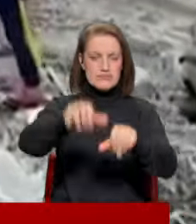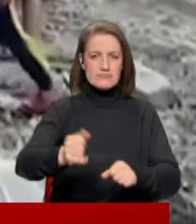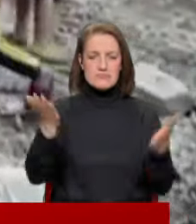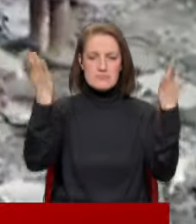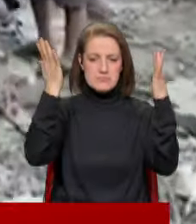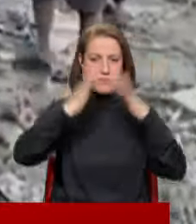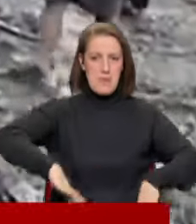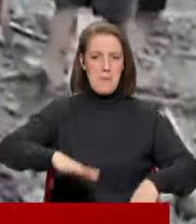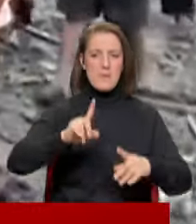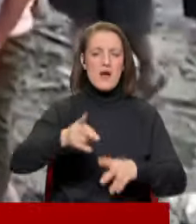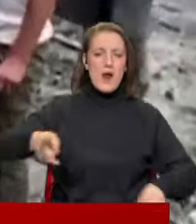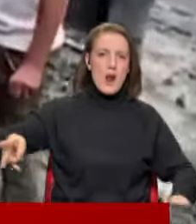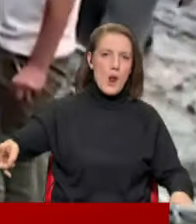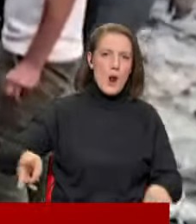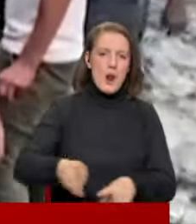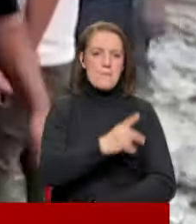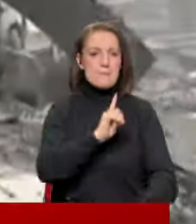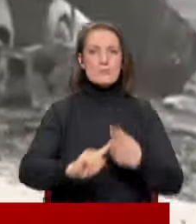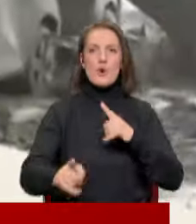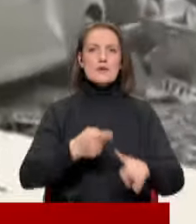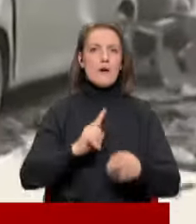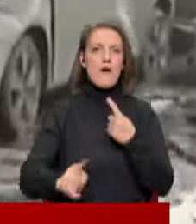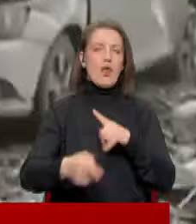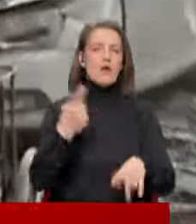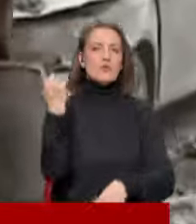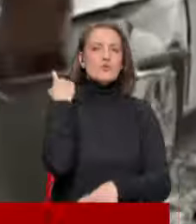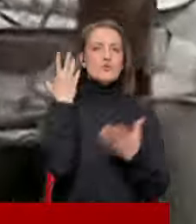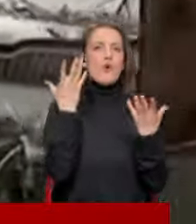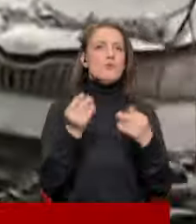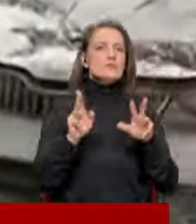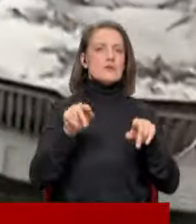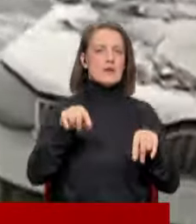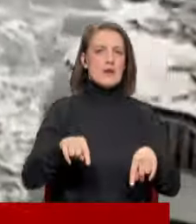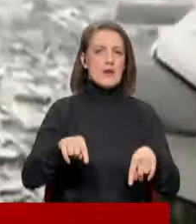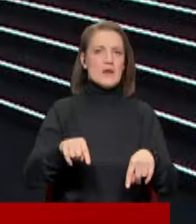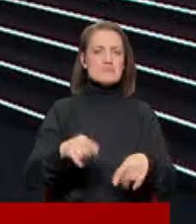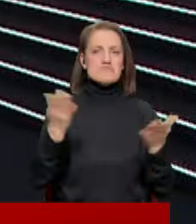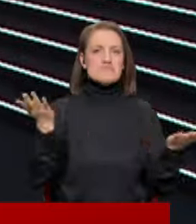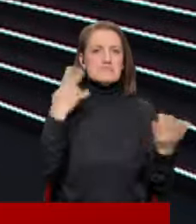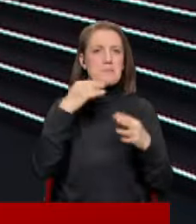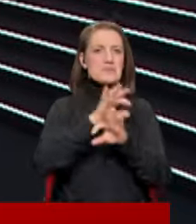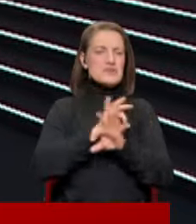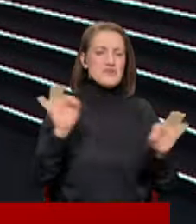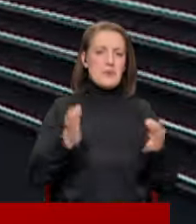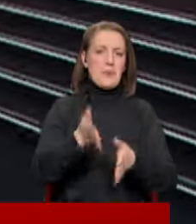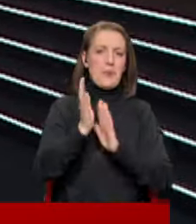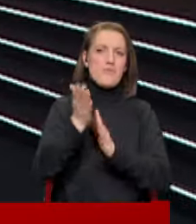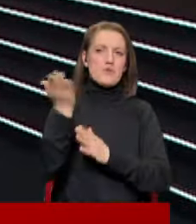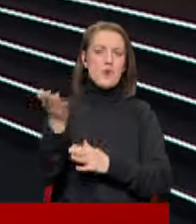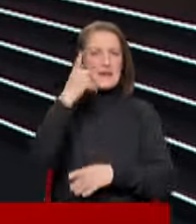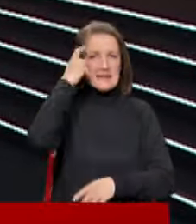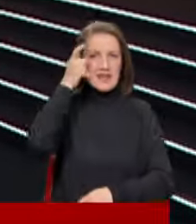yıkım ve katliam politikalarını Dün olduğu gibi pervasızca sürdürebiliyor